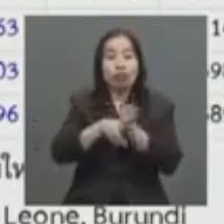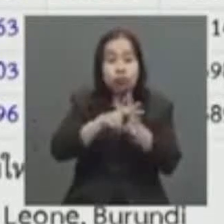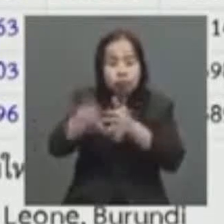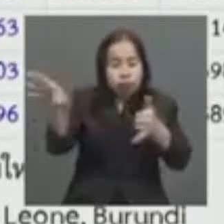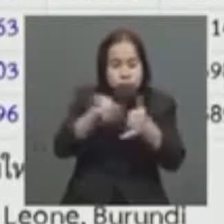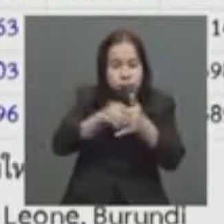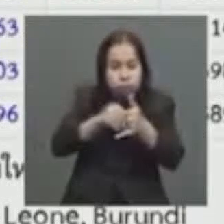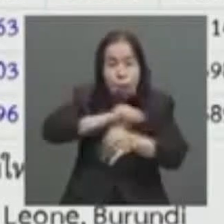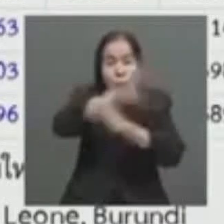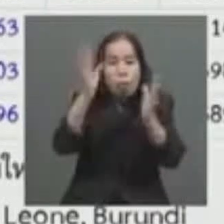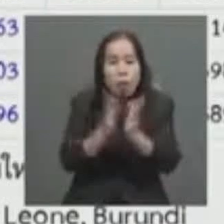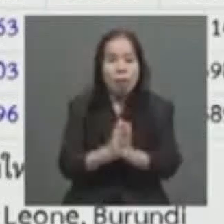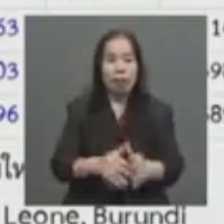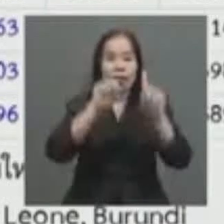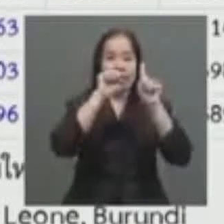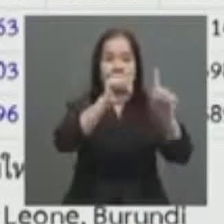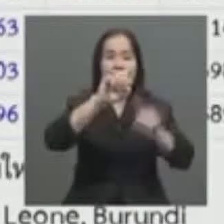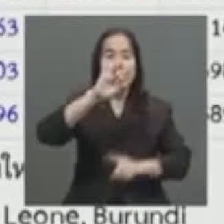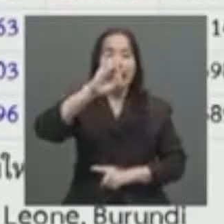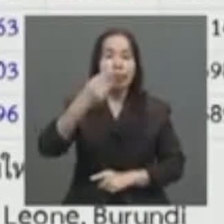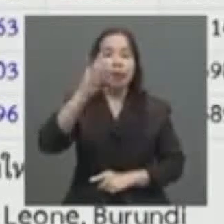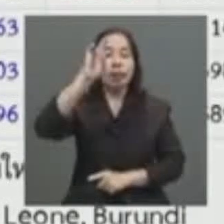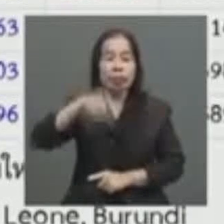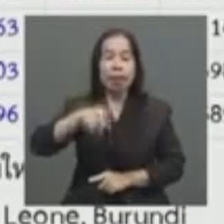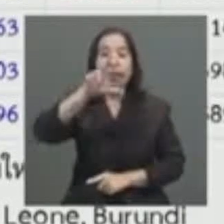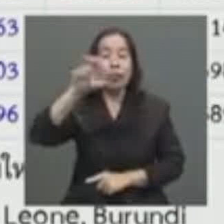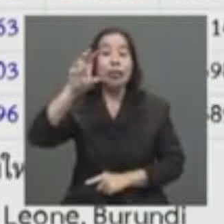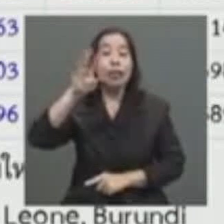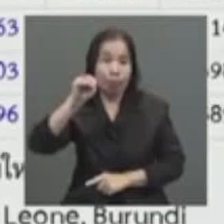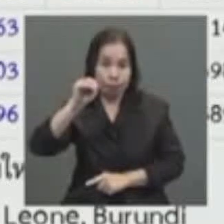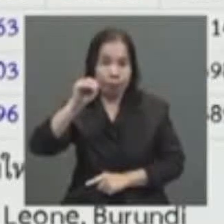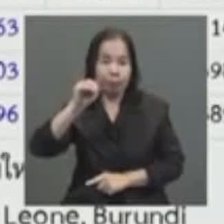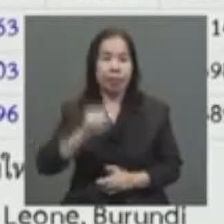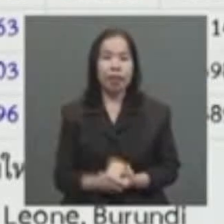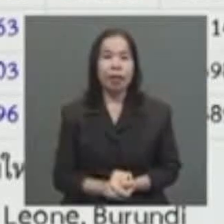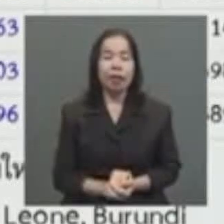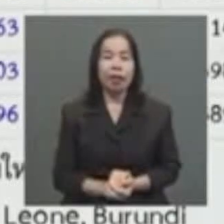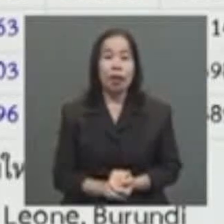รายและอเมริกามาเป็นอันดับที่หนึ่งนะครับมีการติดเชื้อรวมนะครับ1800007340